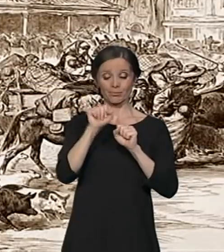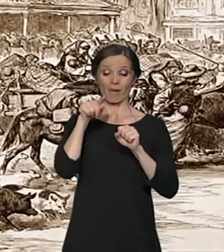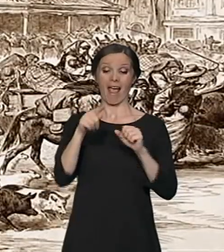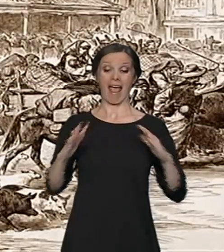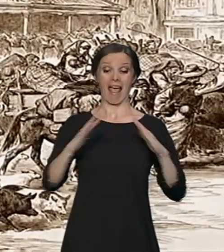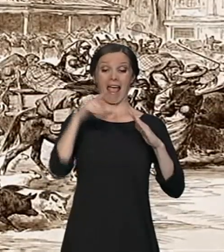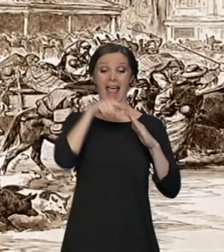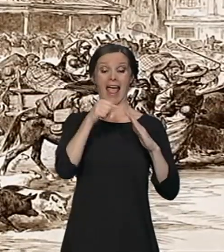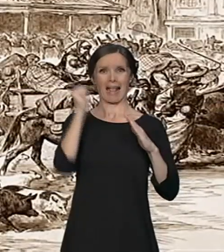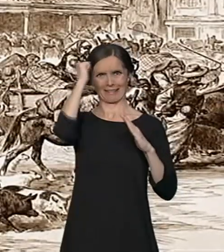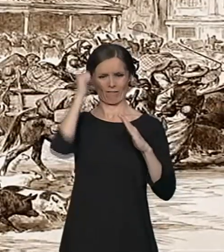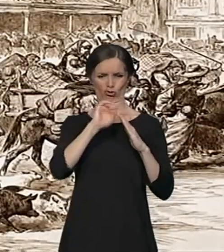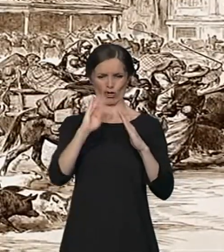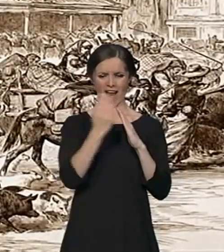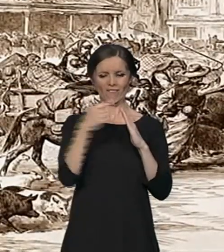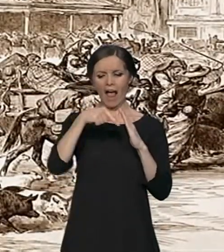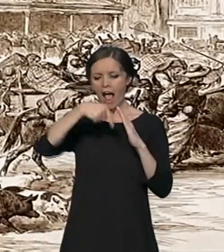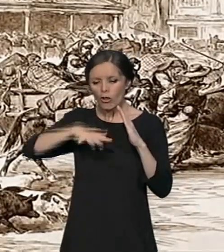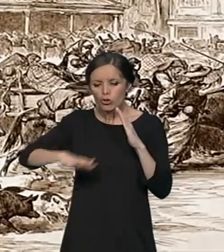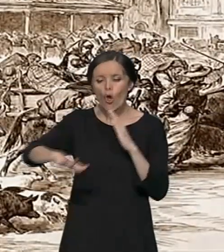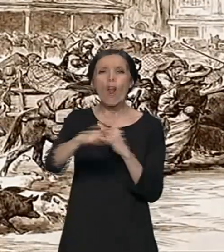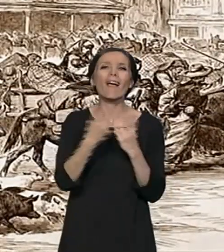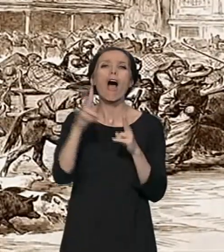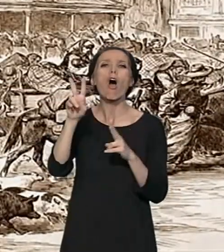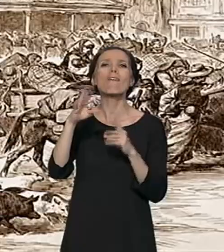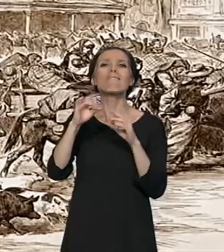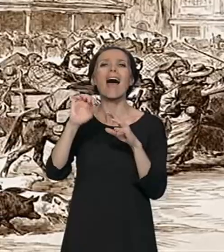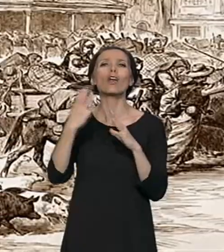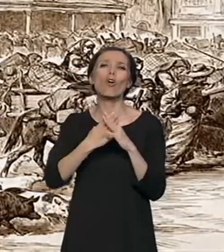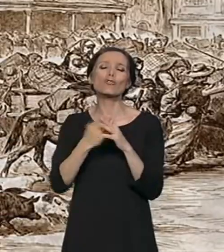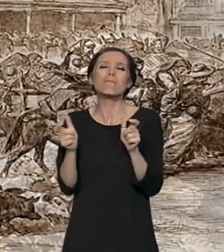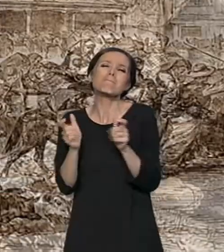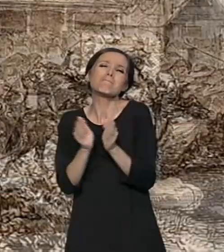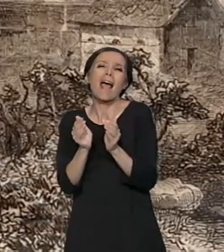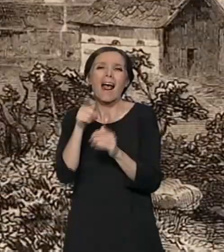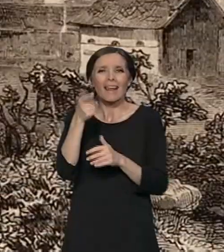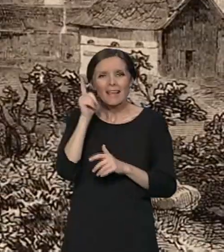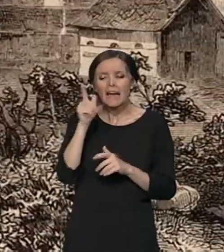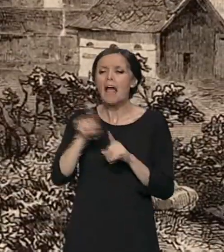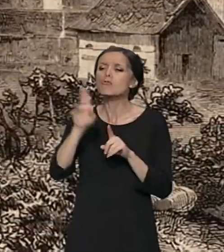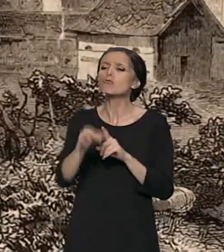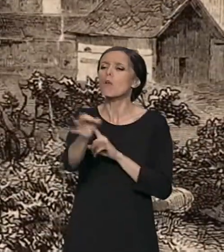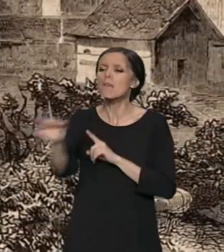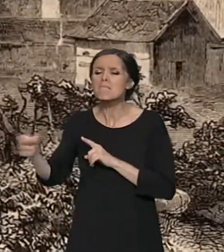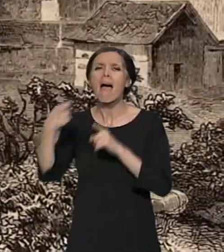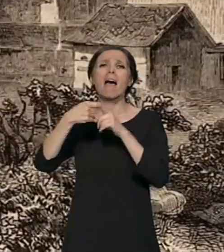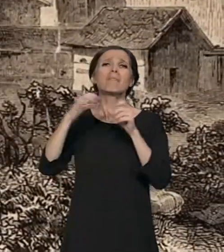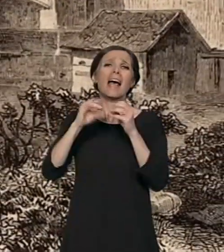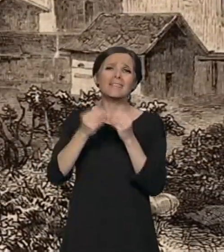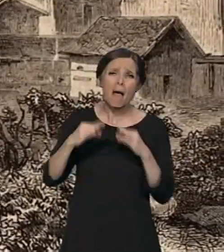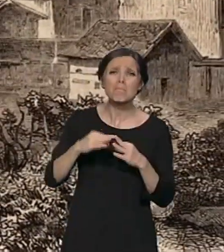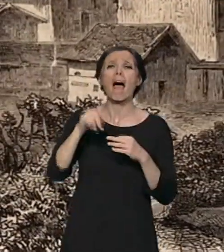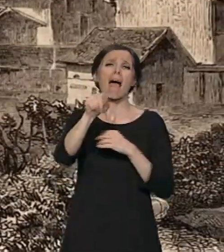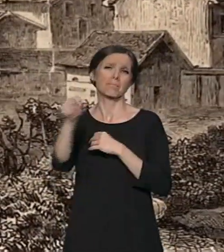a manja naselja su Kasabe, Palanke. U ovim